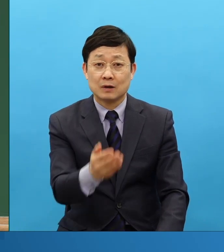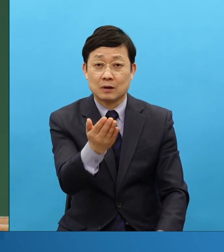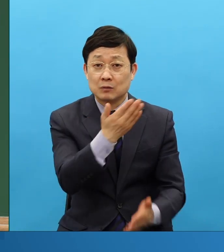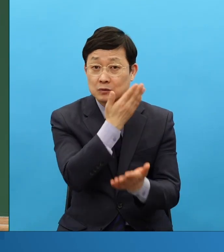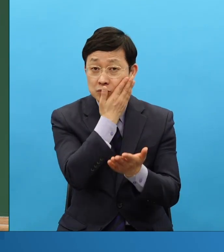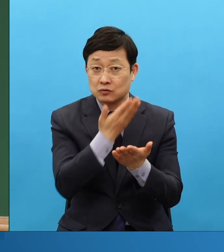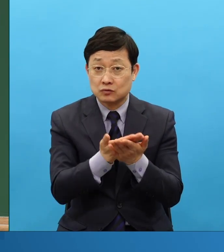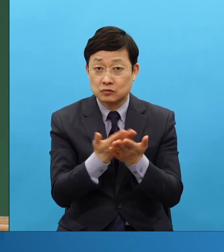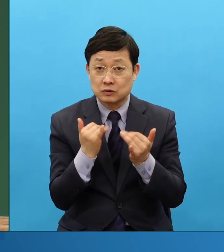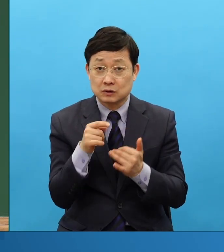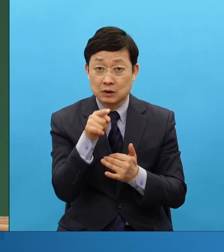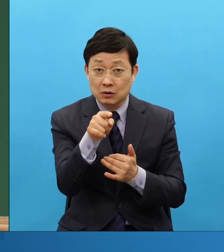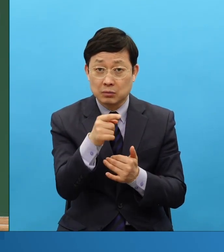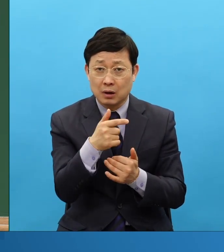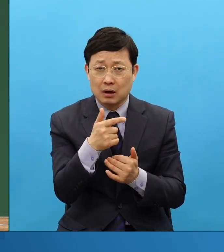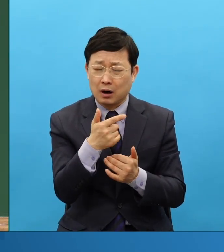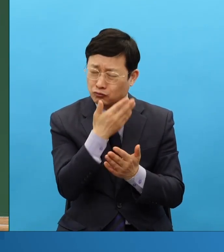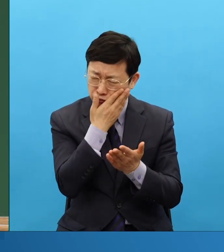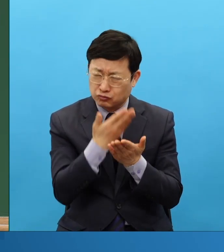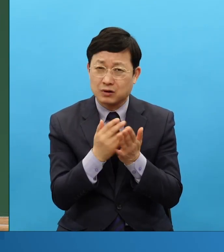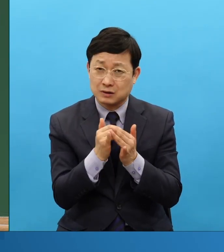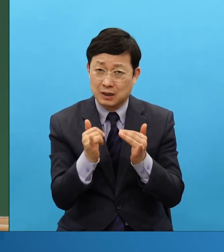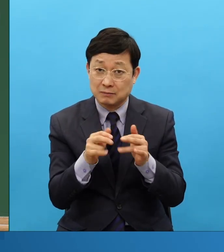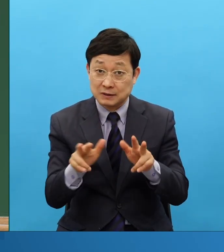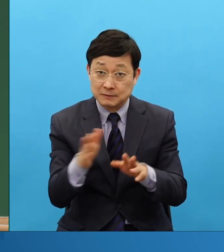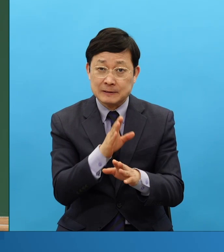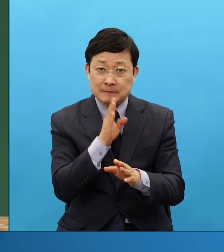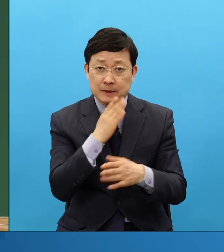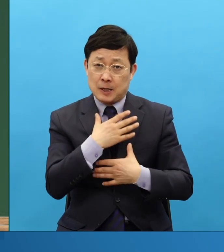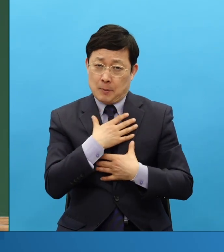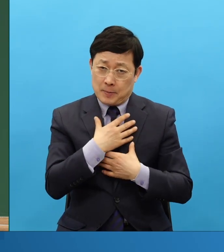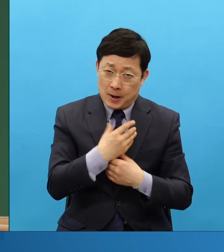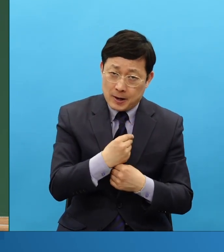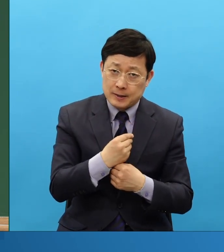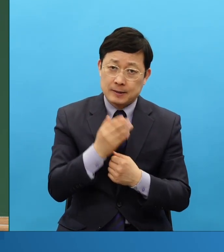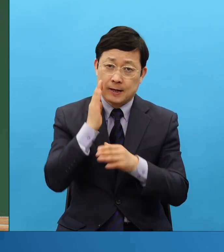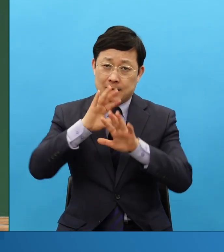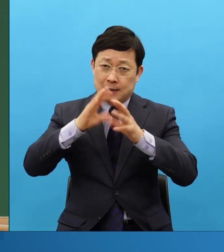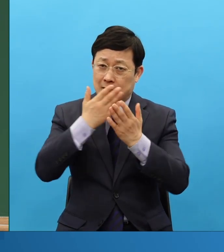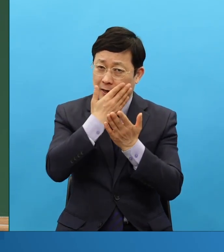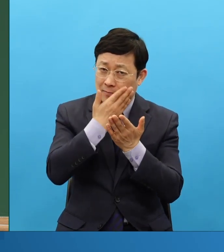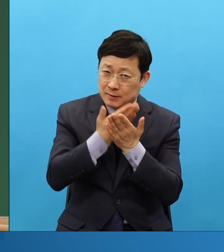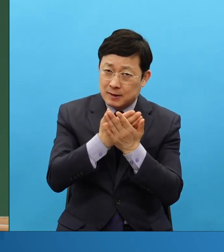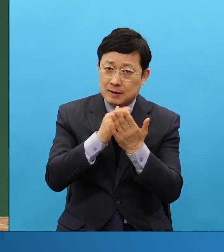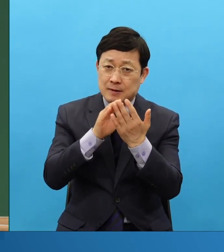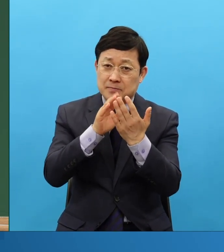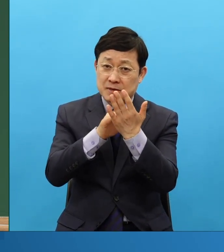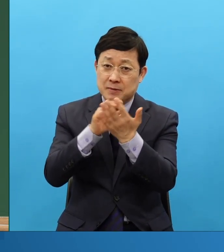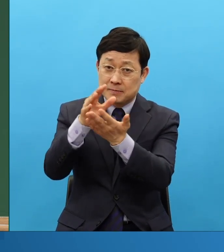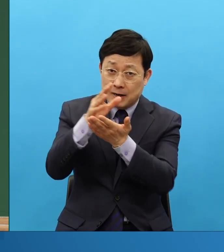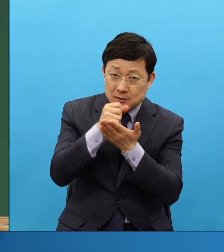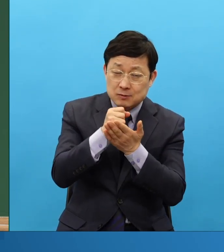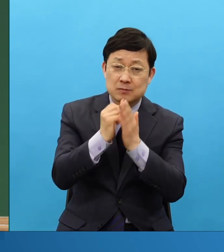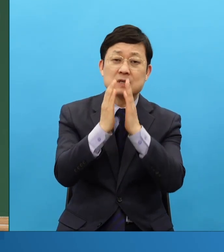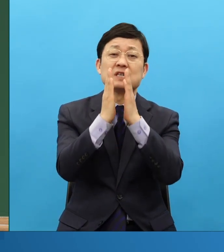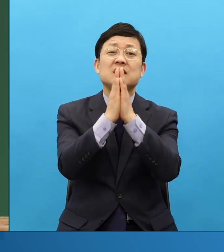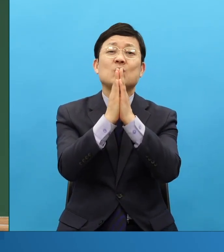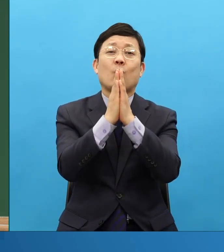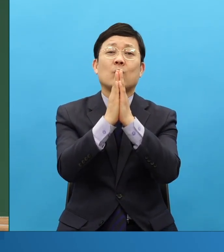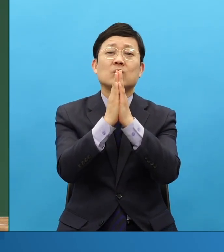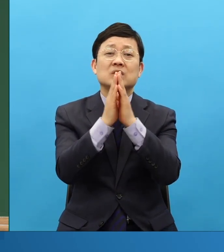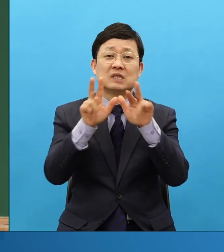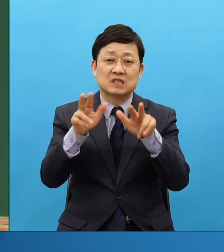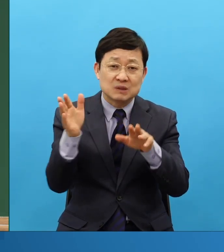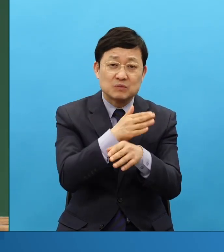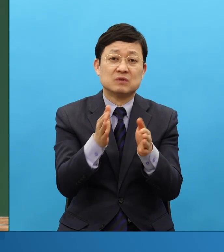분들이기 때문에 이제 진짜 평안함과 하늘의 비밀 누리는. 기도가 시작돼야 됩니다. And so because our church officers are so